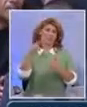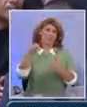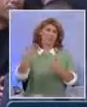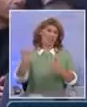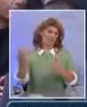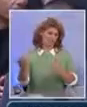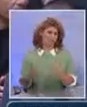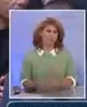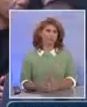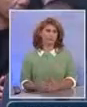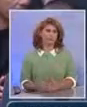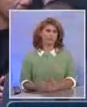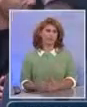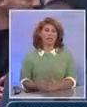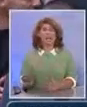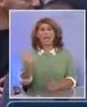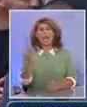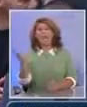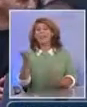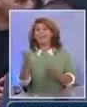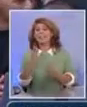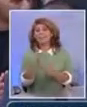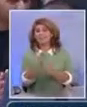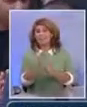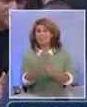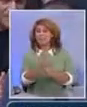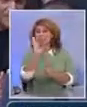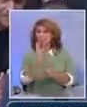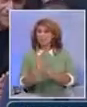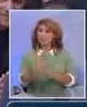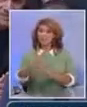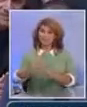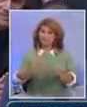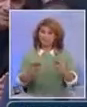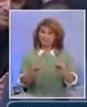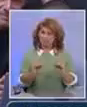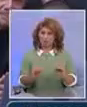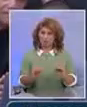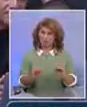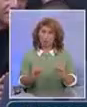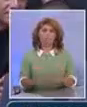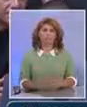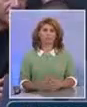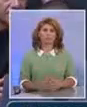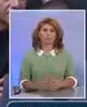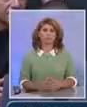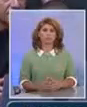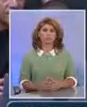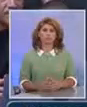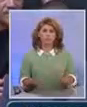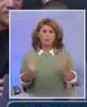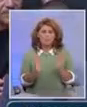όμως κάτι κατέστρεψε κυριολεκτικά την ελληνική παιδεία, ήταν το